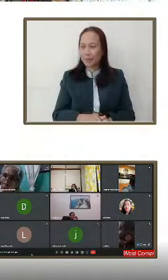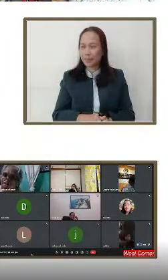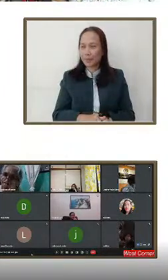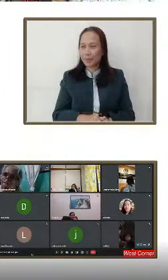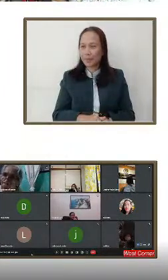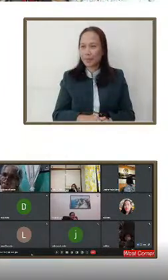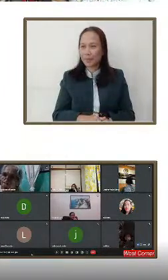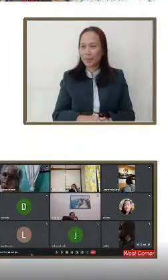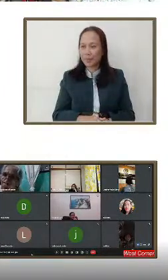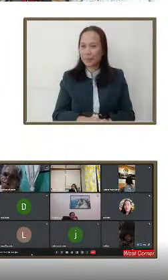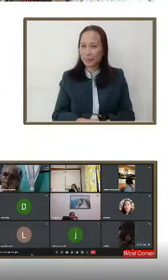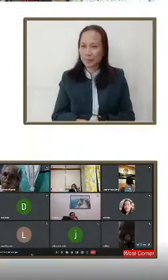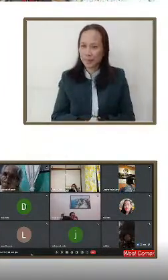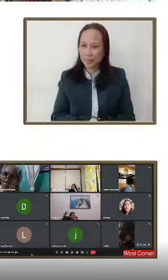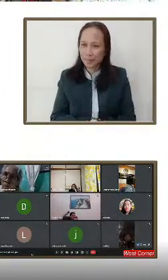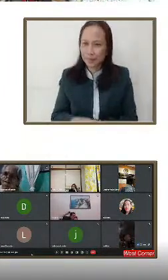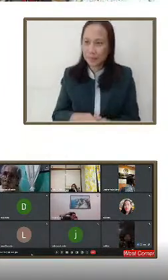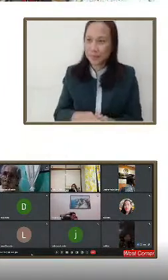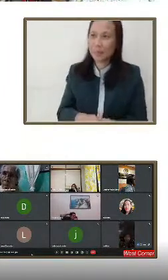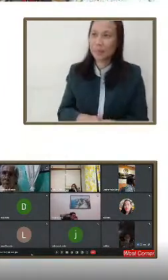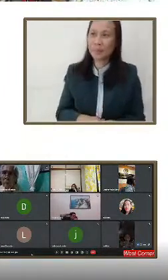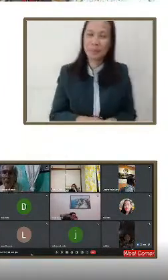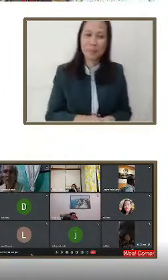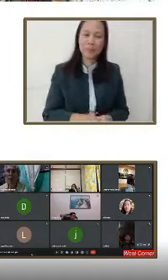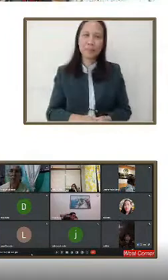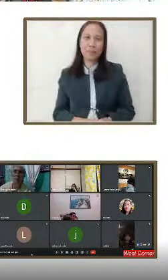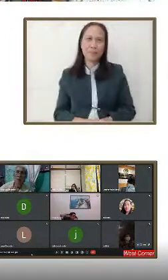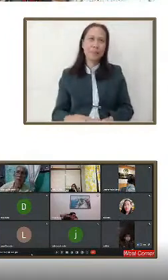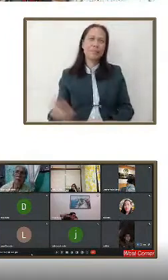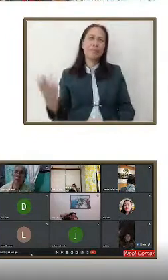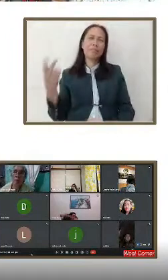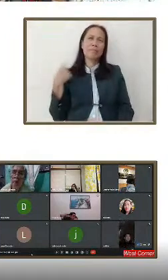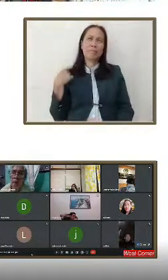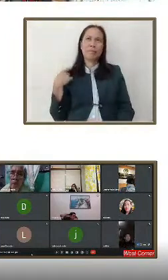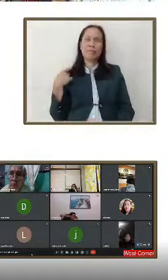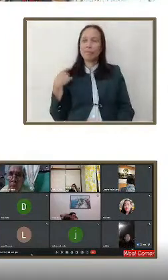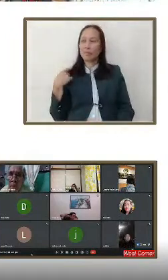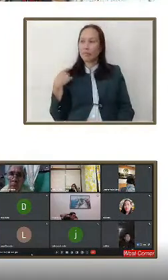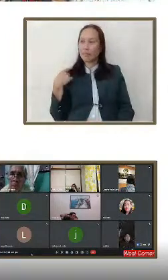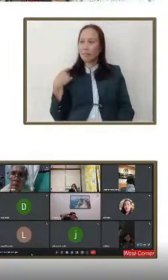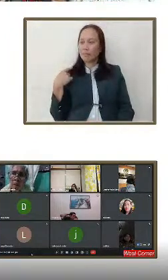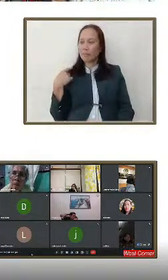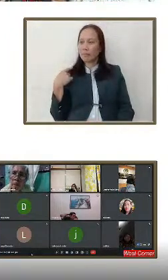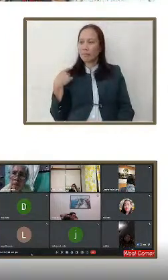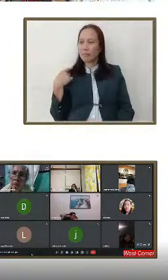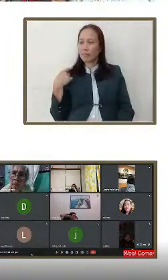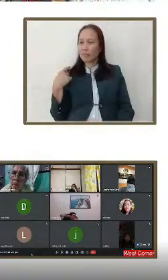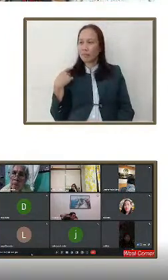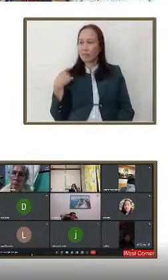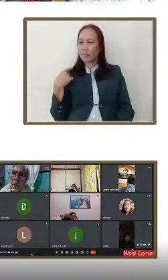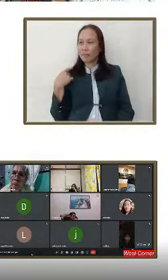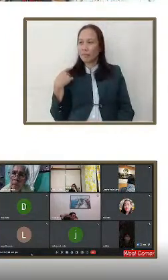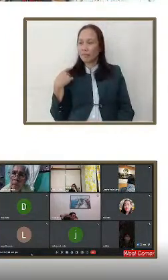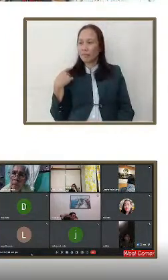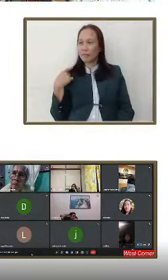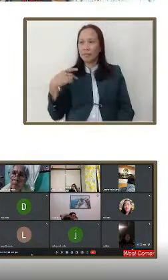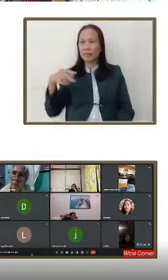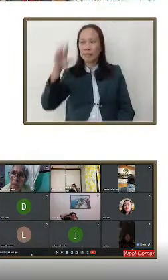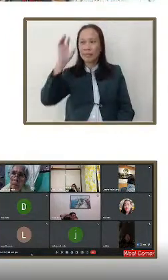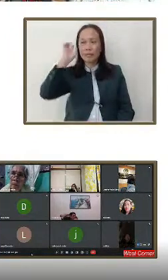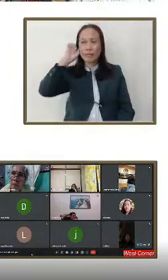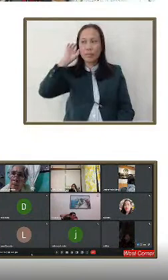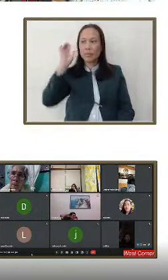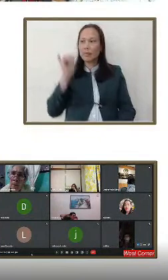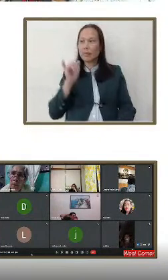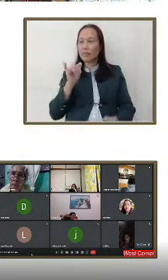meron, Brother Eugene, panalangin nyo sapagkat meron nakatunog po doon ng mga pastors na darating po kami. Alam